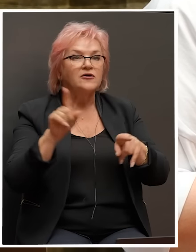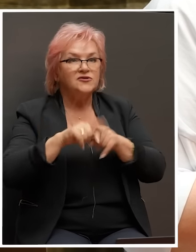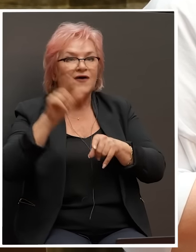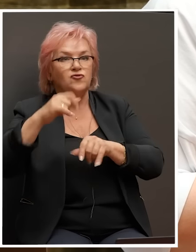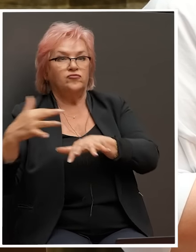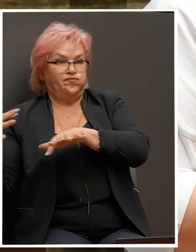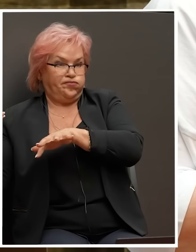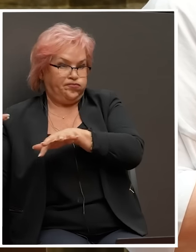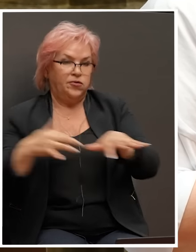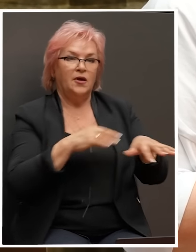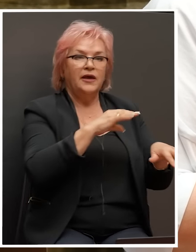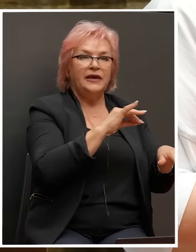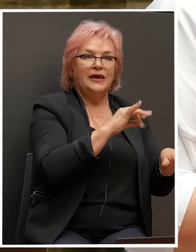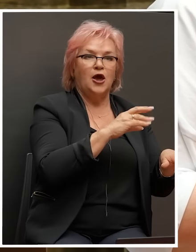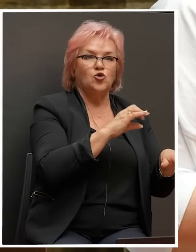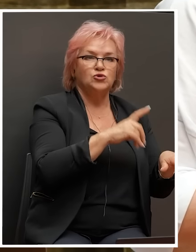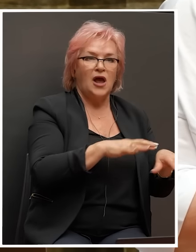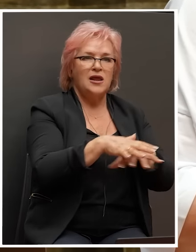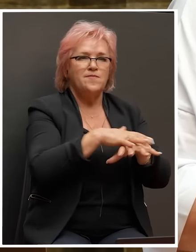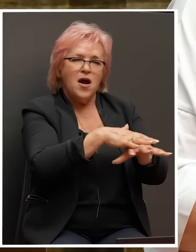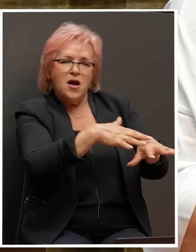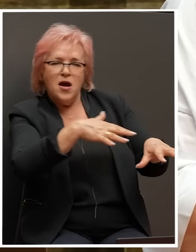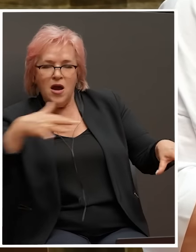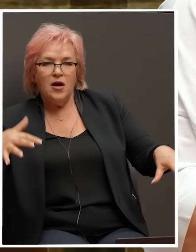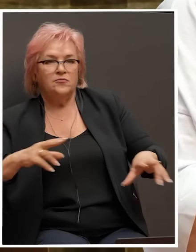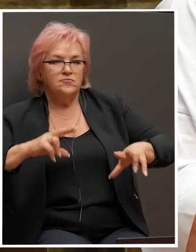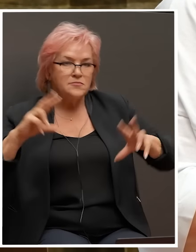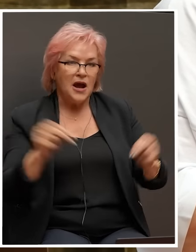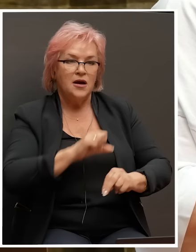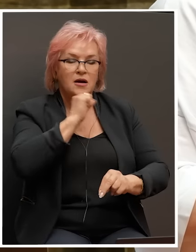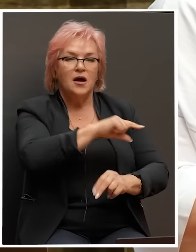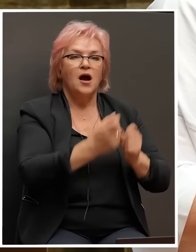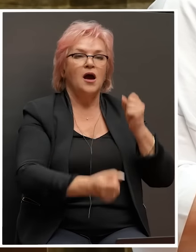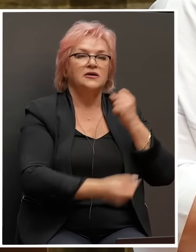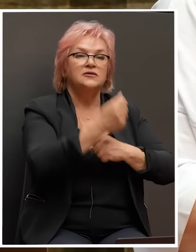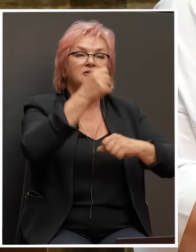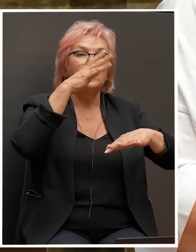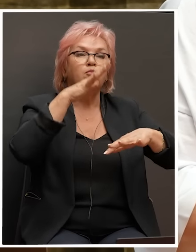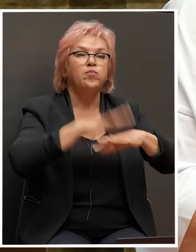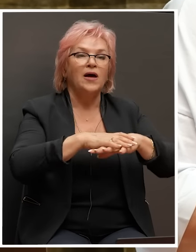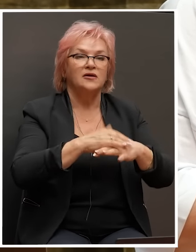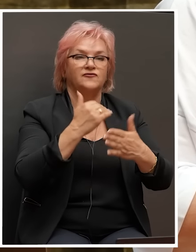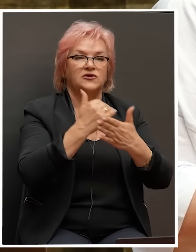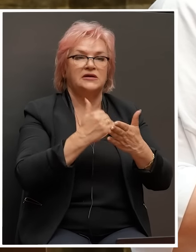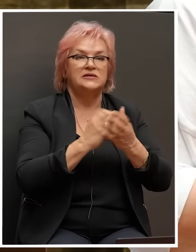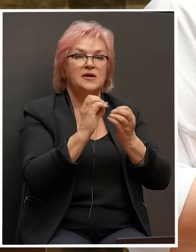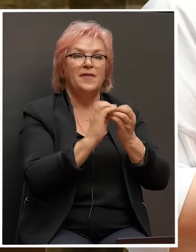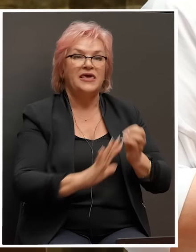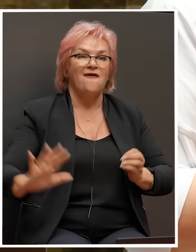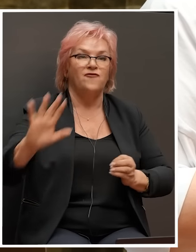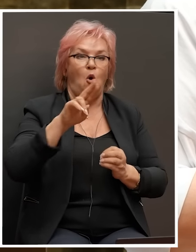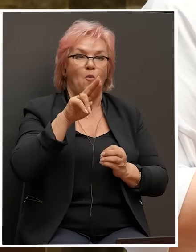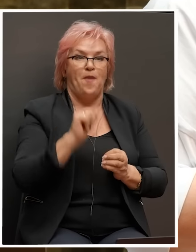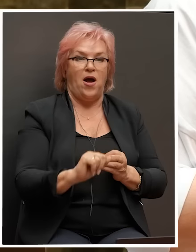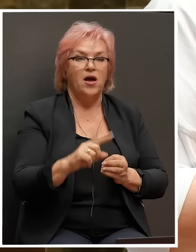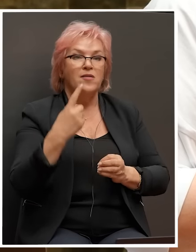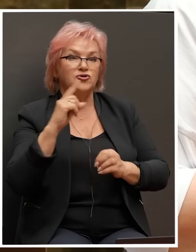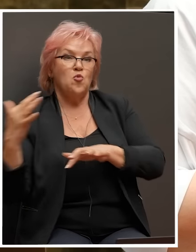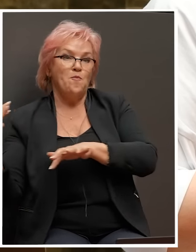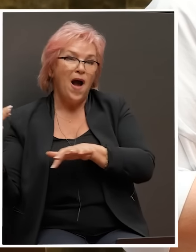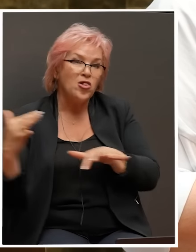пошли в Иерусалим, тоже в большом количестве, и благодаря этому пути родилась банковская система Европы. Да, потому что